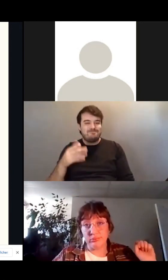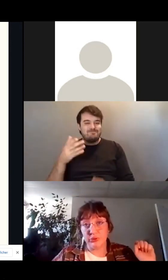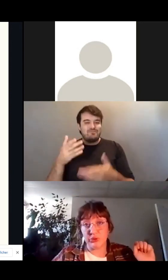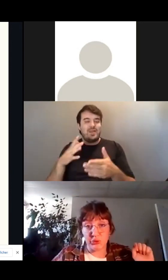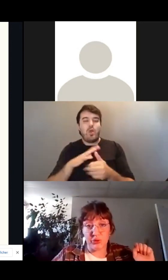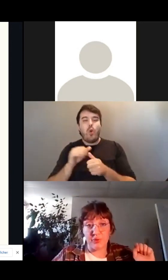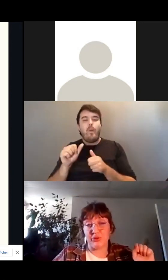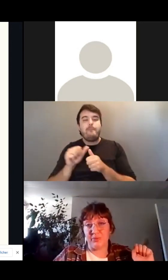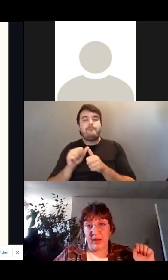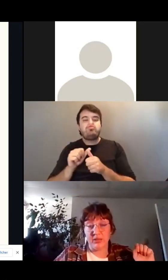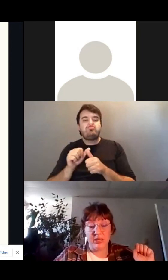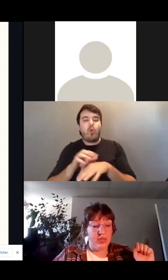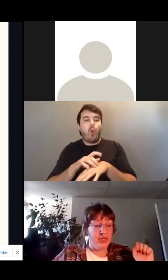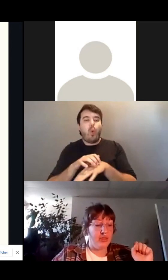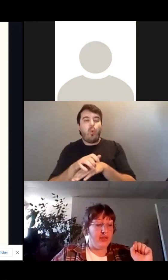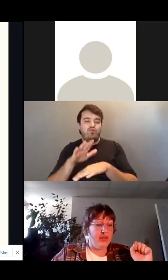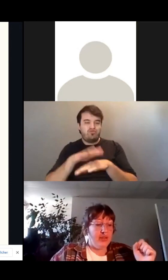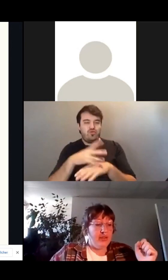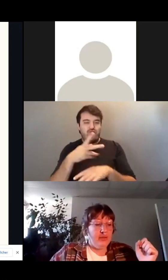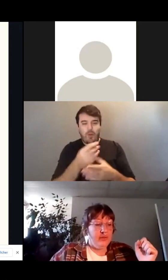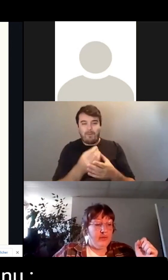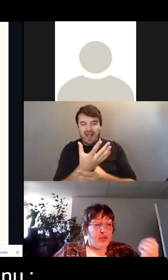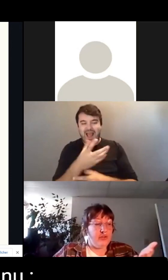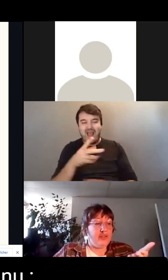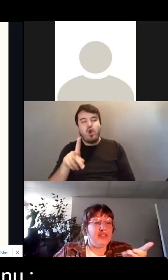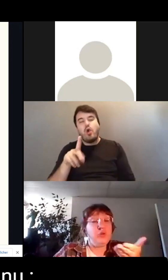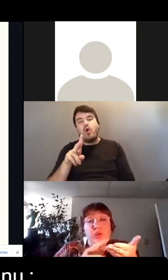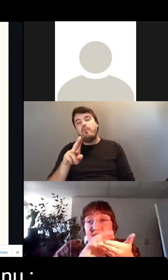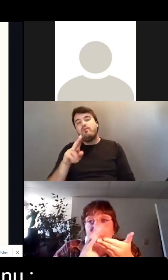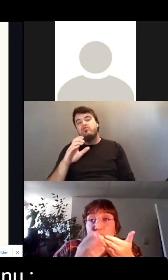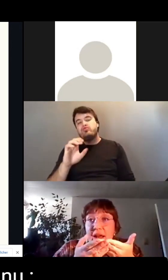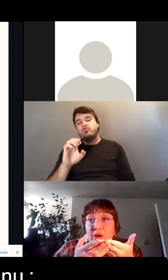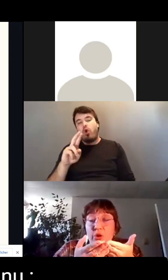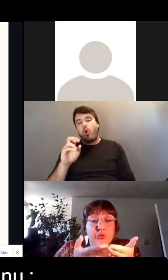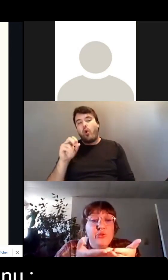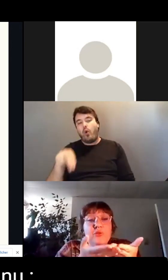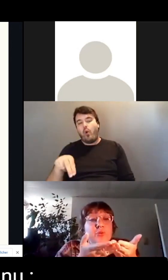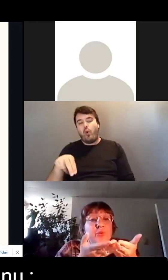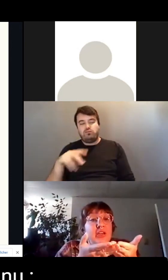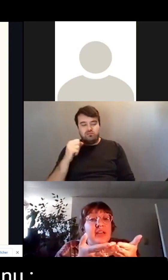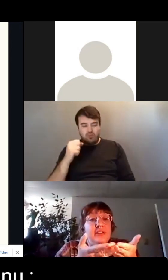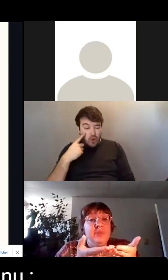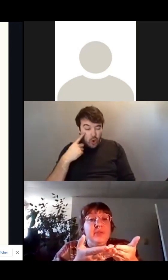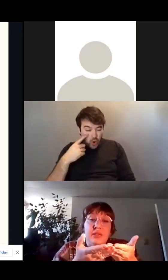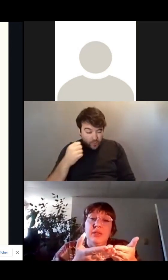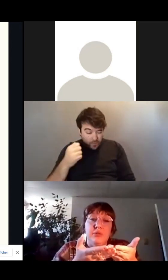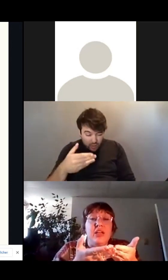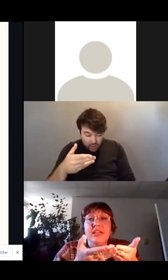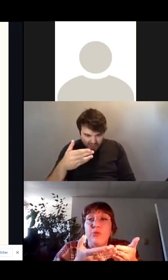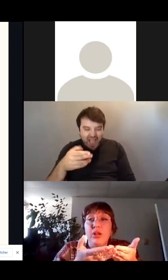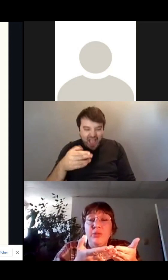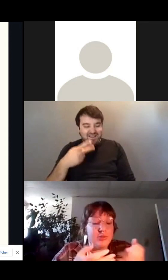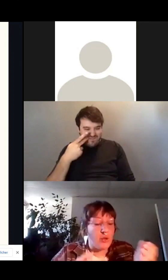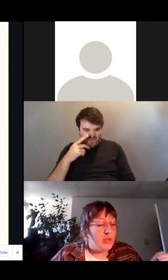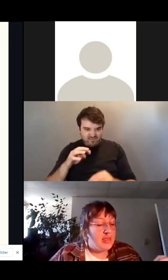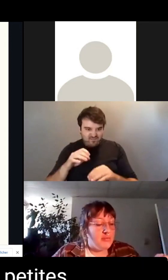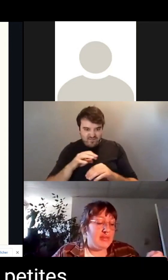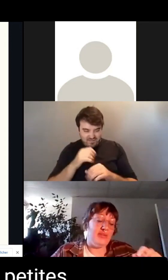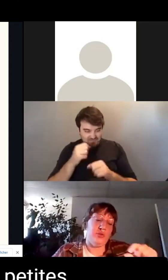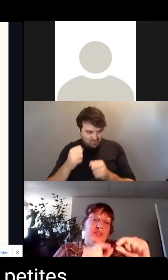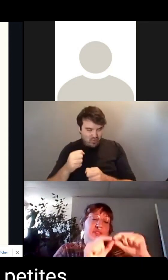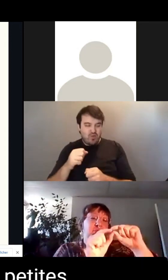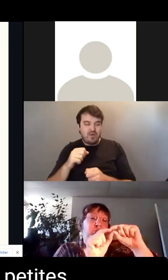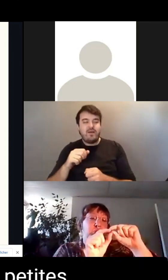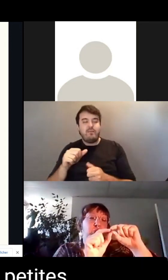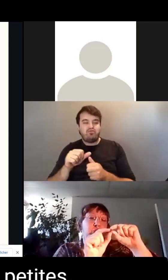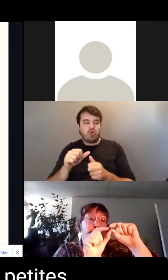pucerons sur votre plant. C'est sûr que ça se voit à l'œil nu. Là, vous pouvez regarder, puis vous allez les voir, les pucerons. Mais